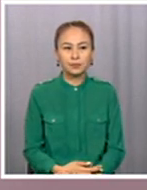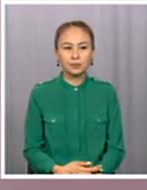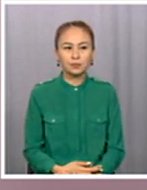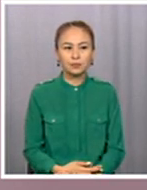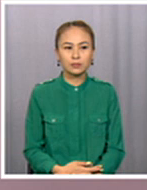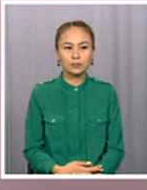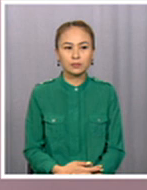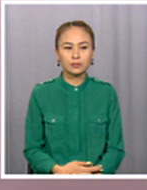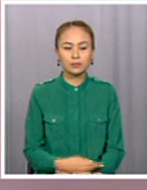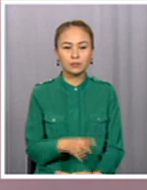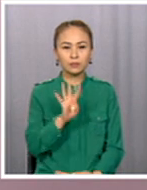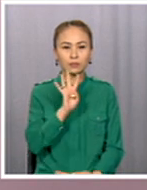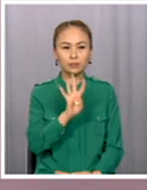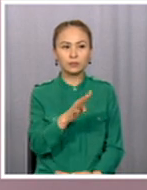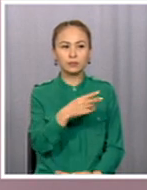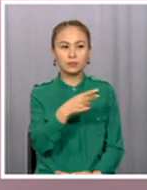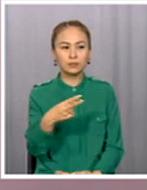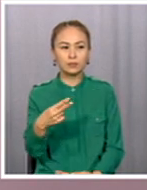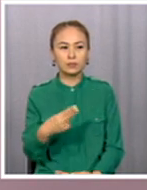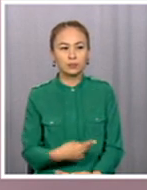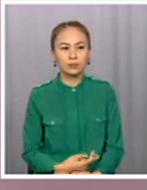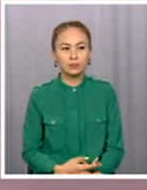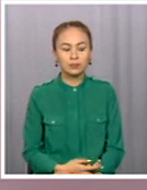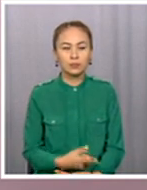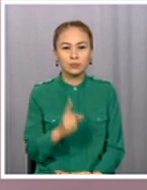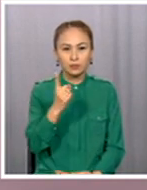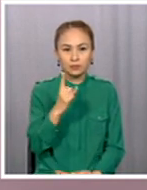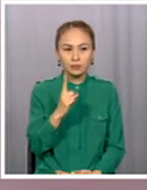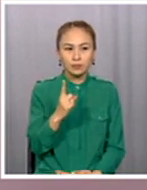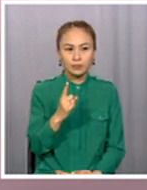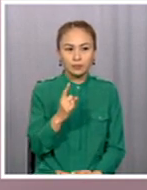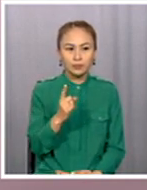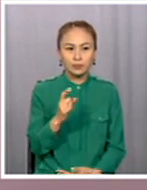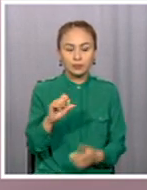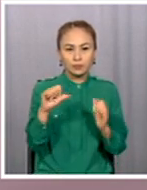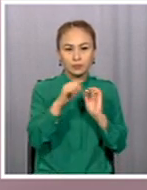қабырғасы 4 сантиметрге тең. Өйткені